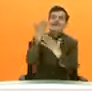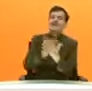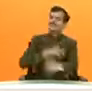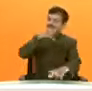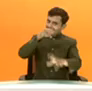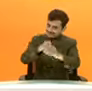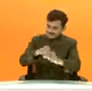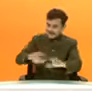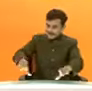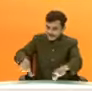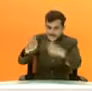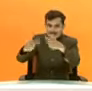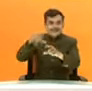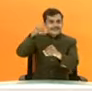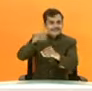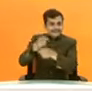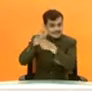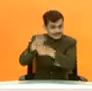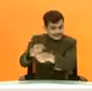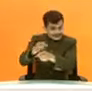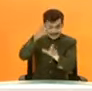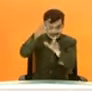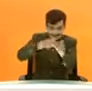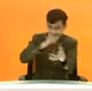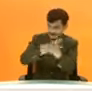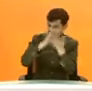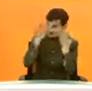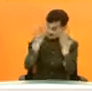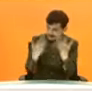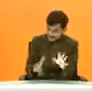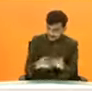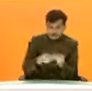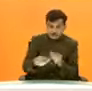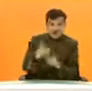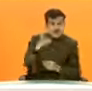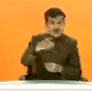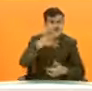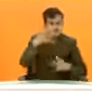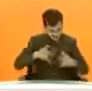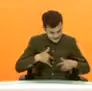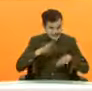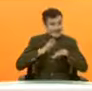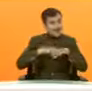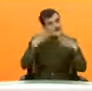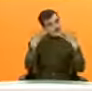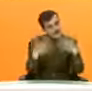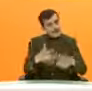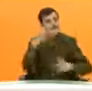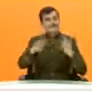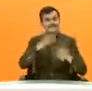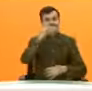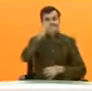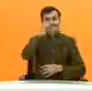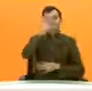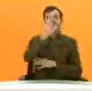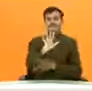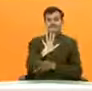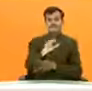बने ताकि 1 साल पूरा होने पर अपनी भागीदारी पर आप गर्व कर सकें।